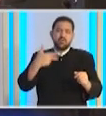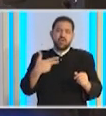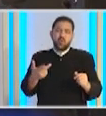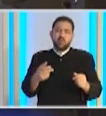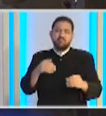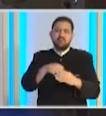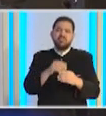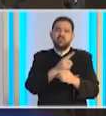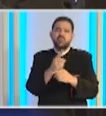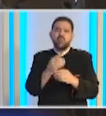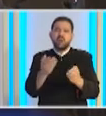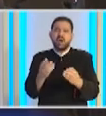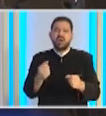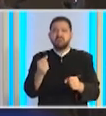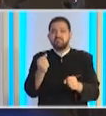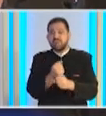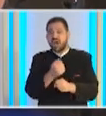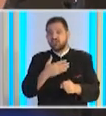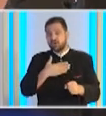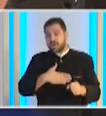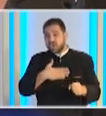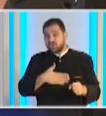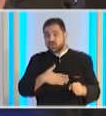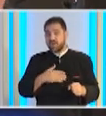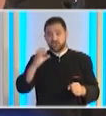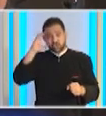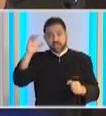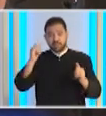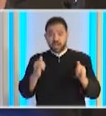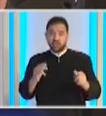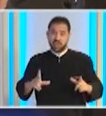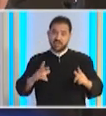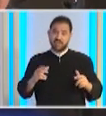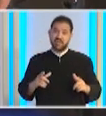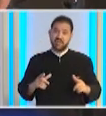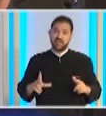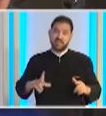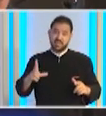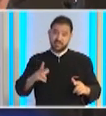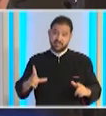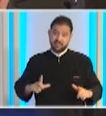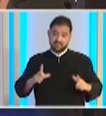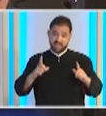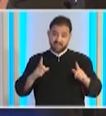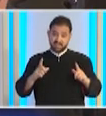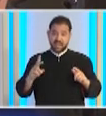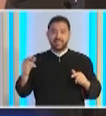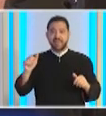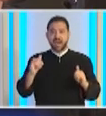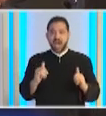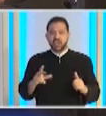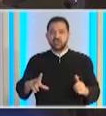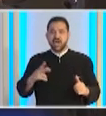în lucruri care ne provoacă diferite plăceri și credem că aceasta este viața. Însă tocmai aici